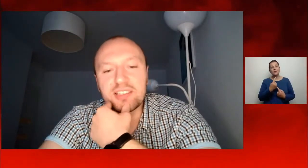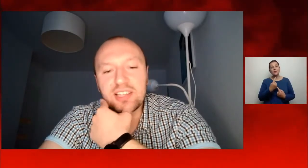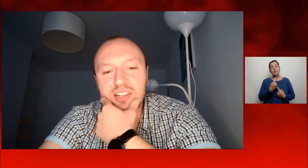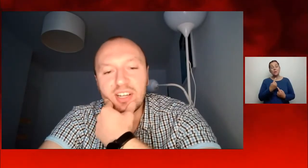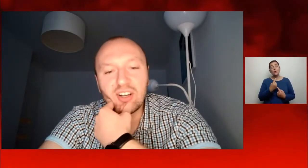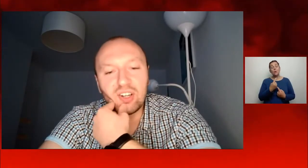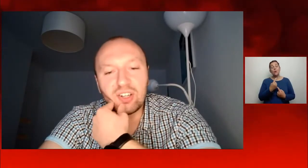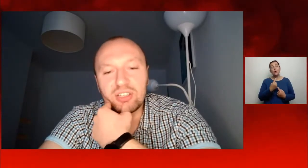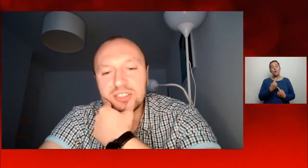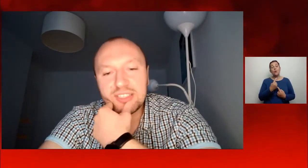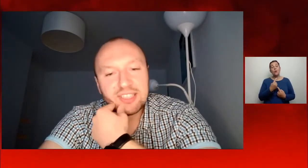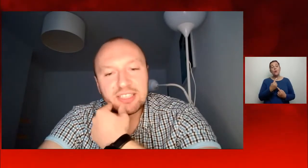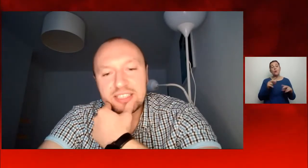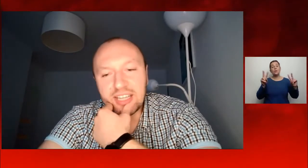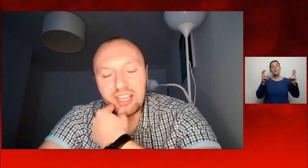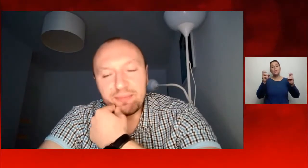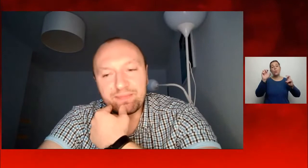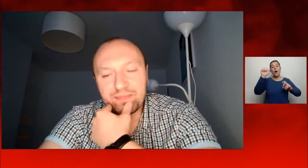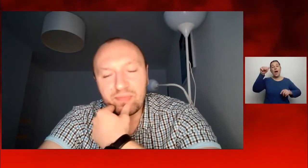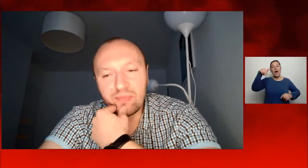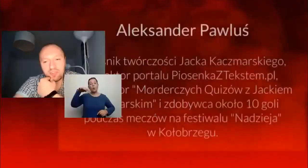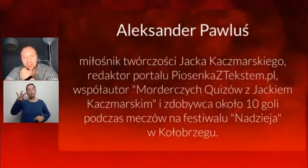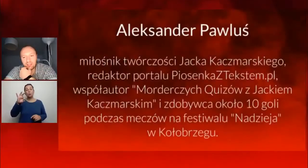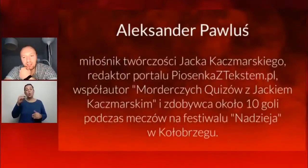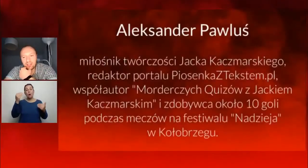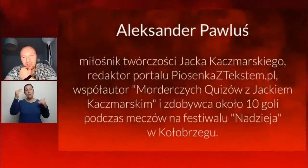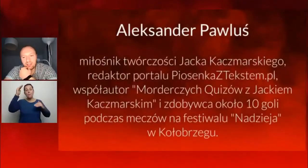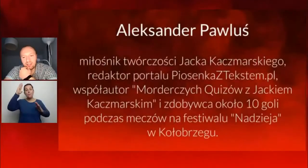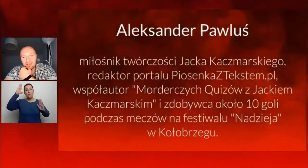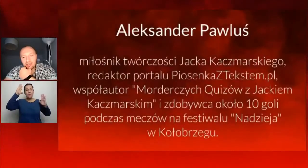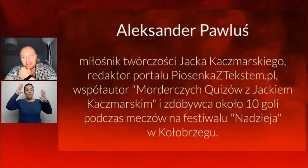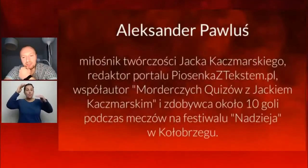autoportrecie Witkacego jako o takim